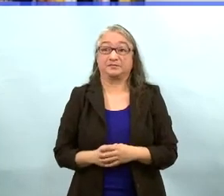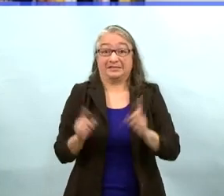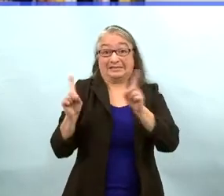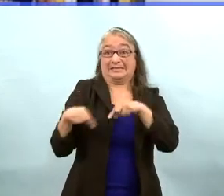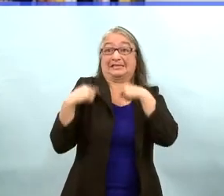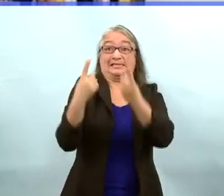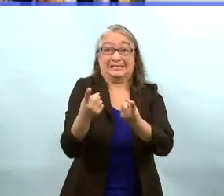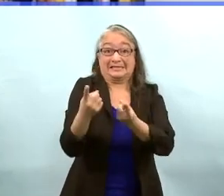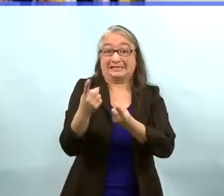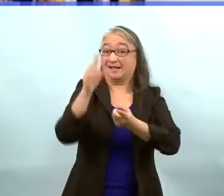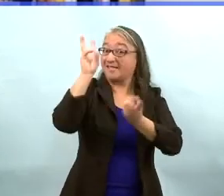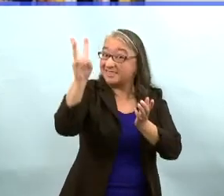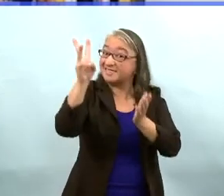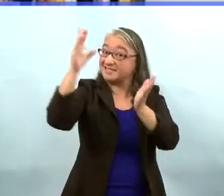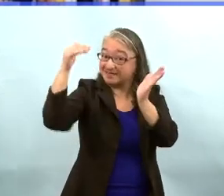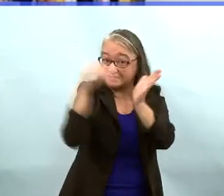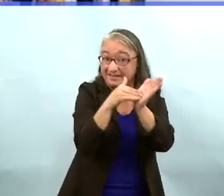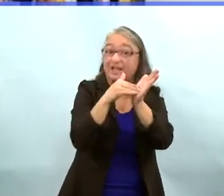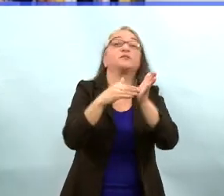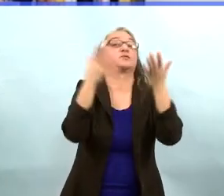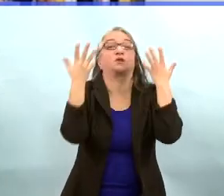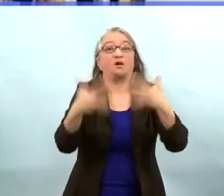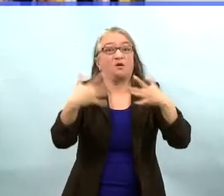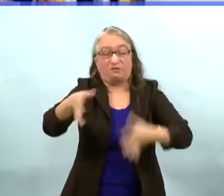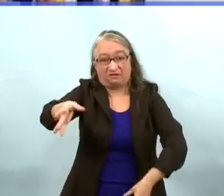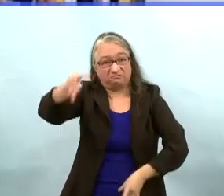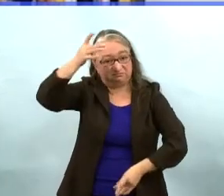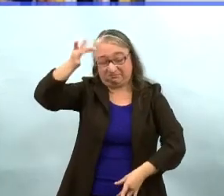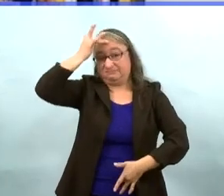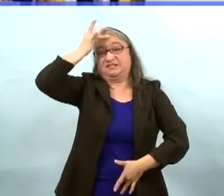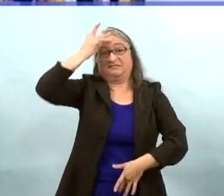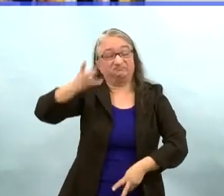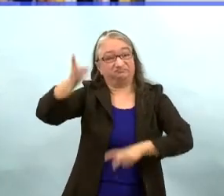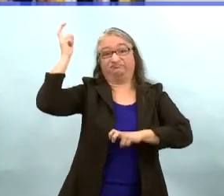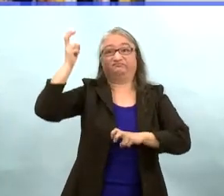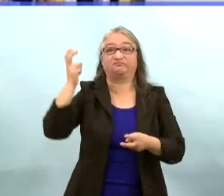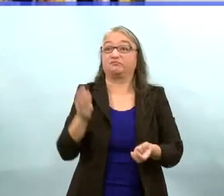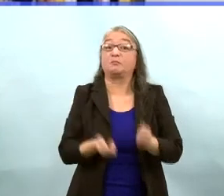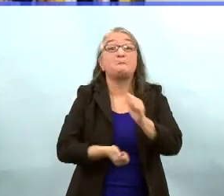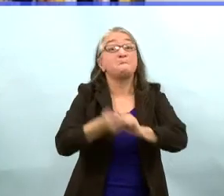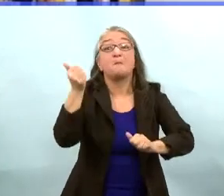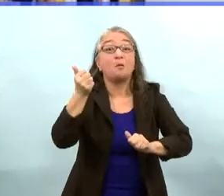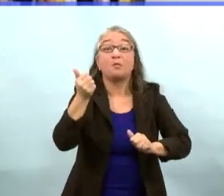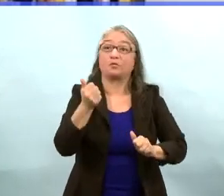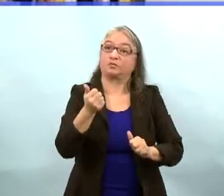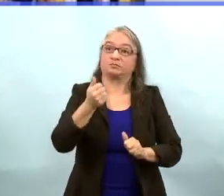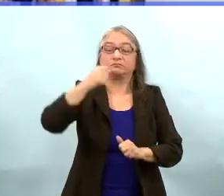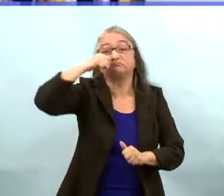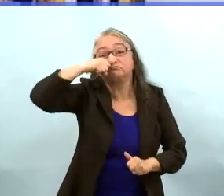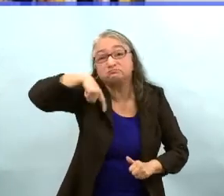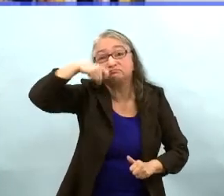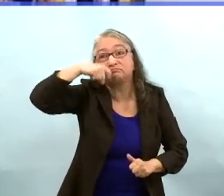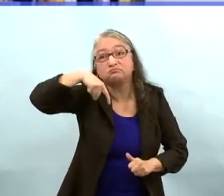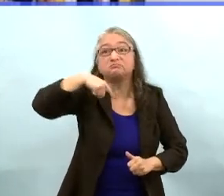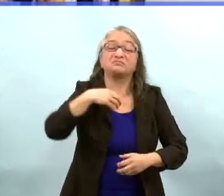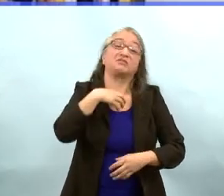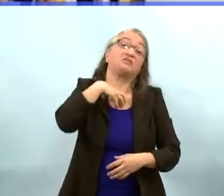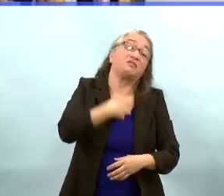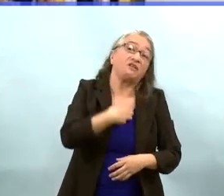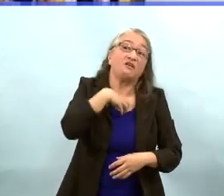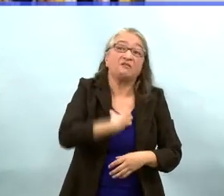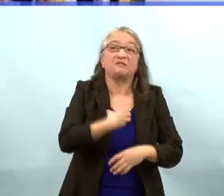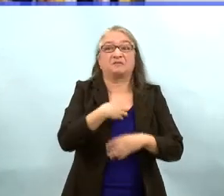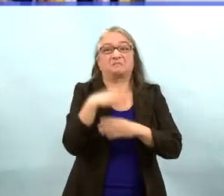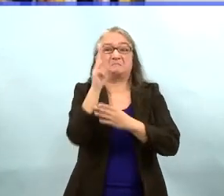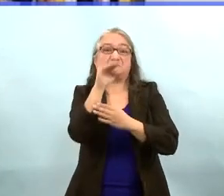données ont montré que la majorité des enfants vont avoir une maladie qui est assez bénigne. Mais malheureusement, ils peuvent quand même transmettre le virus à d'autres qui sont